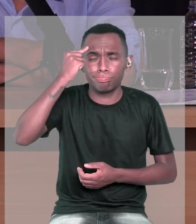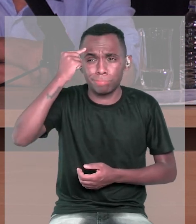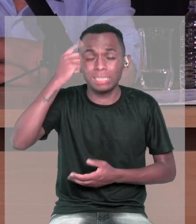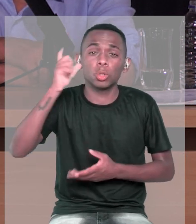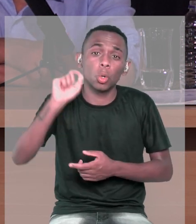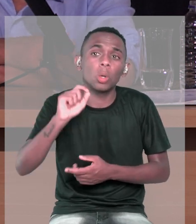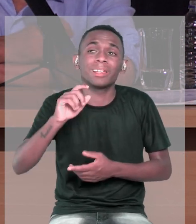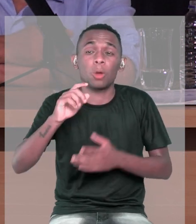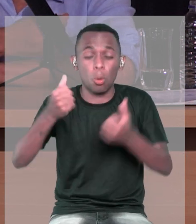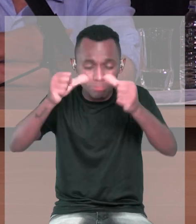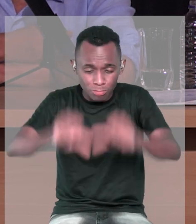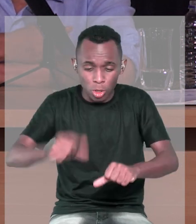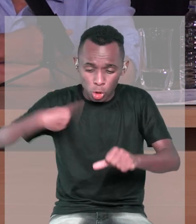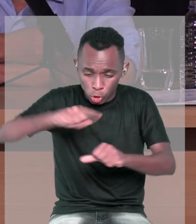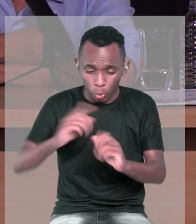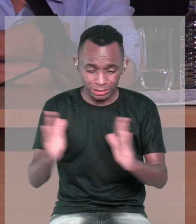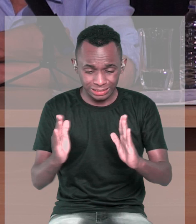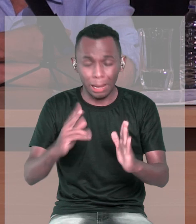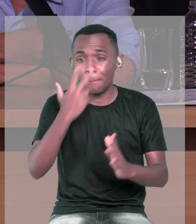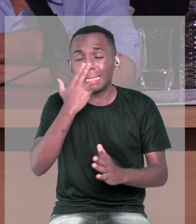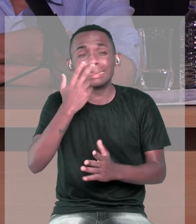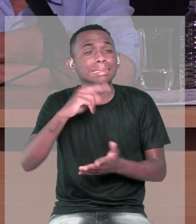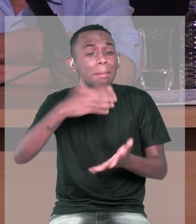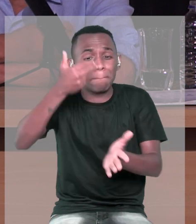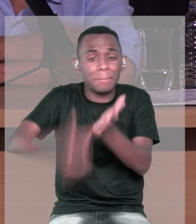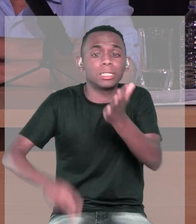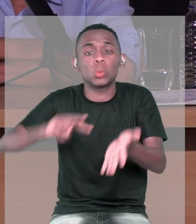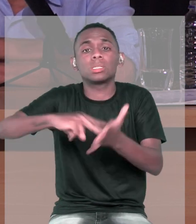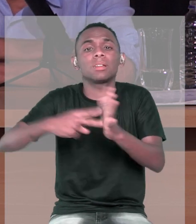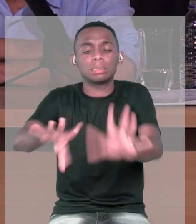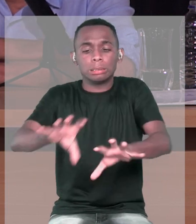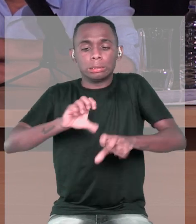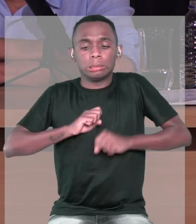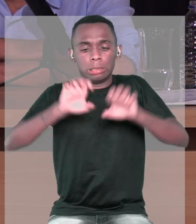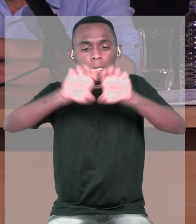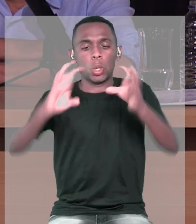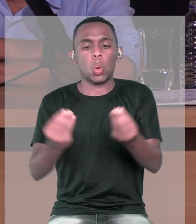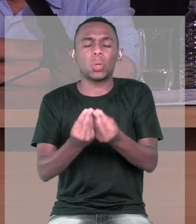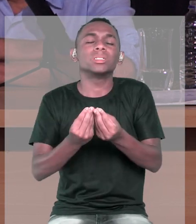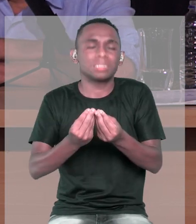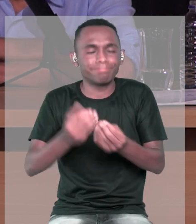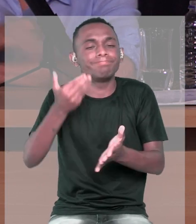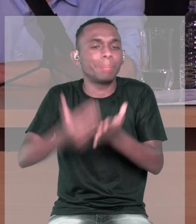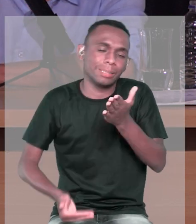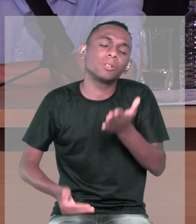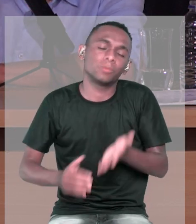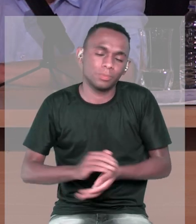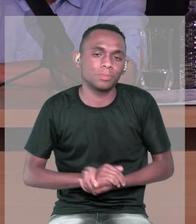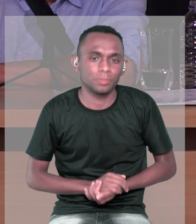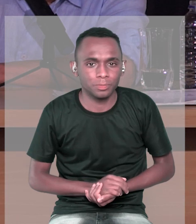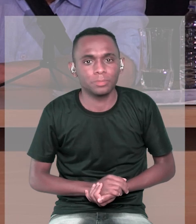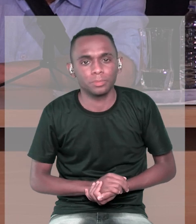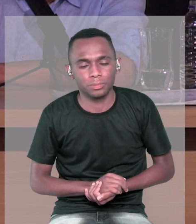nós passamos é que a gente perdeu o sentido dessa apropriação ecológica. Nous l'avons